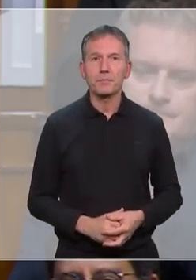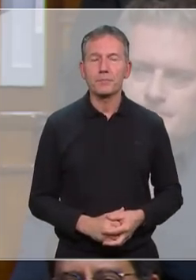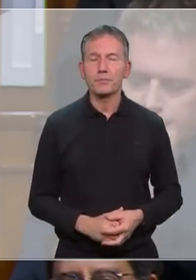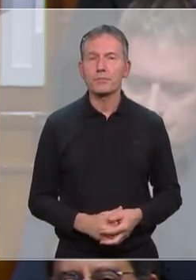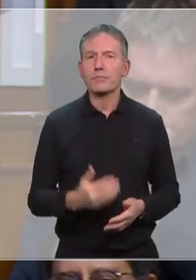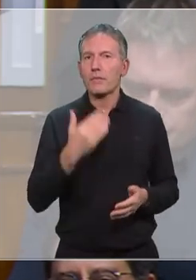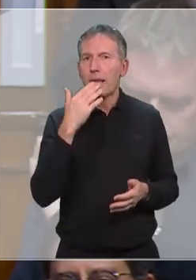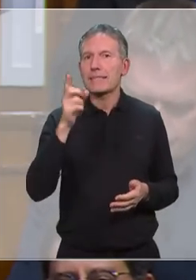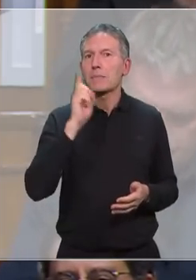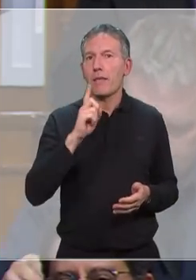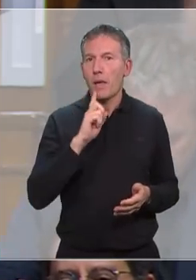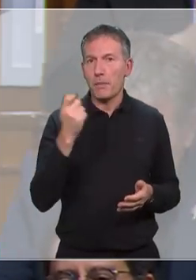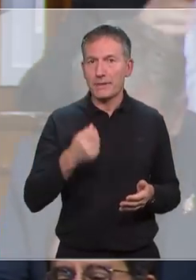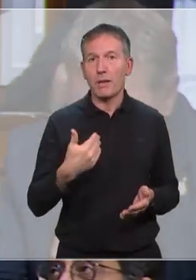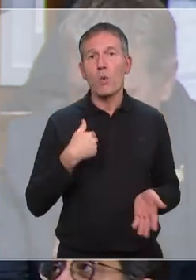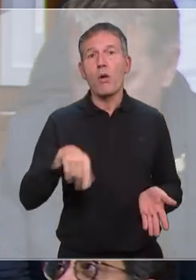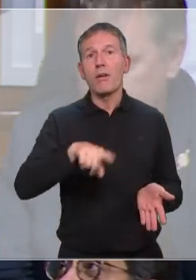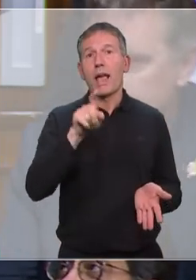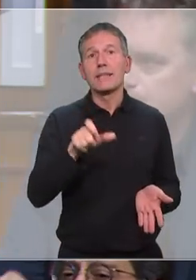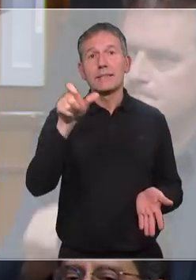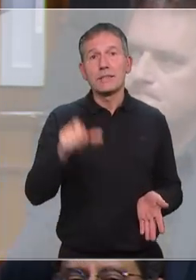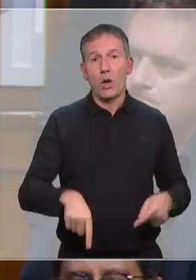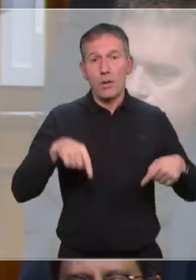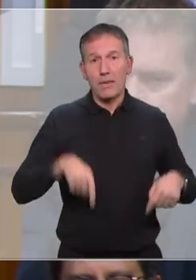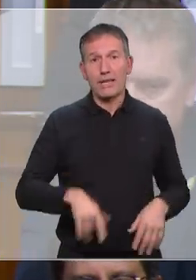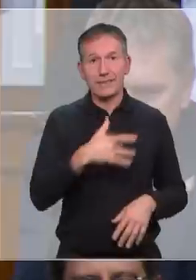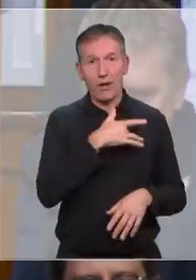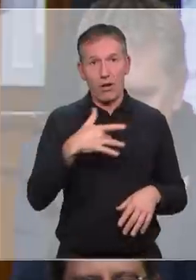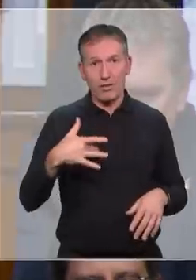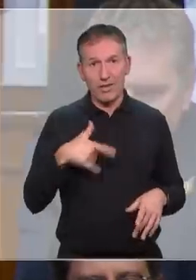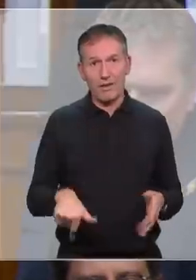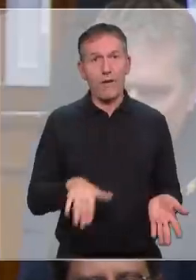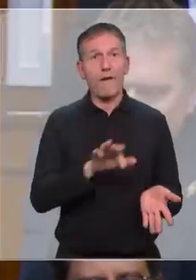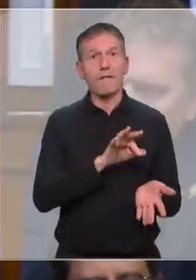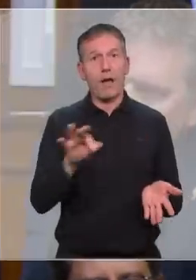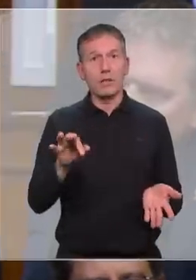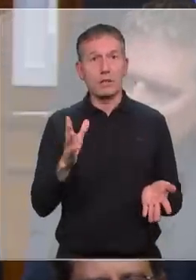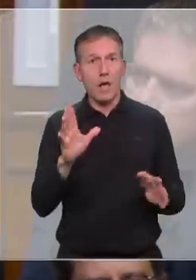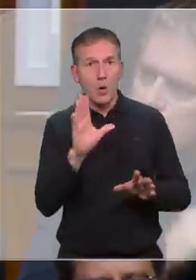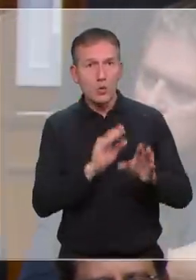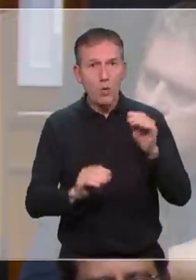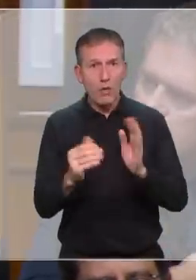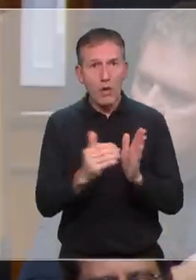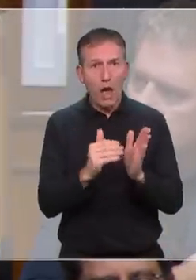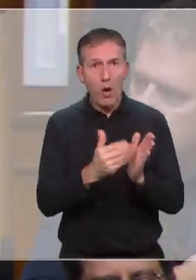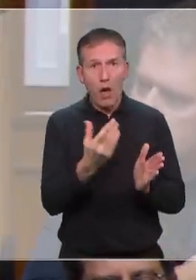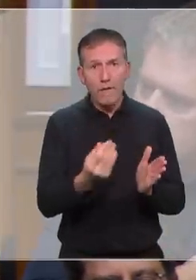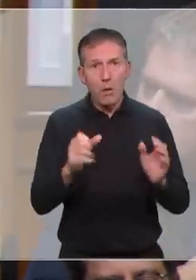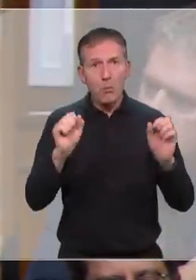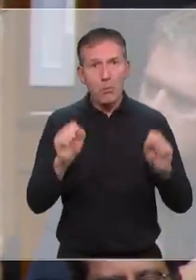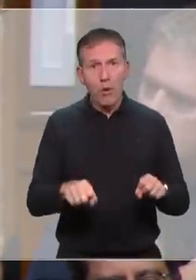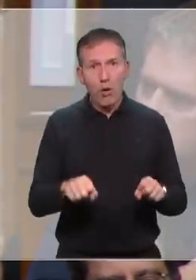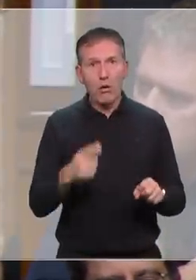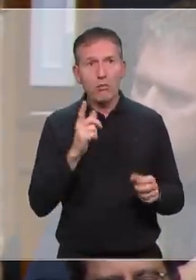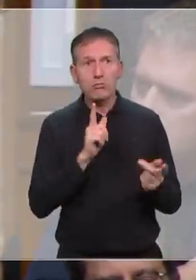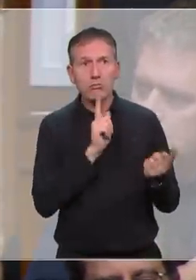Merci, madame la présidente. Ma question s'adresse au ministre de la Santé, François Braun. En France, peut-on soigner encore nos enfants ? S'il faut consulter